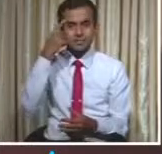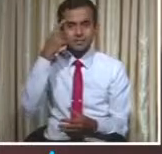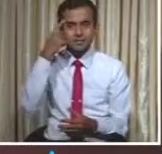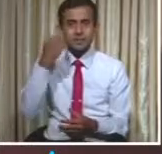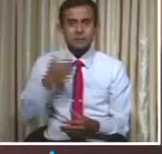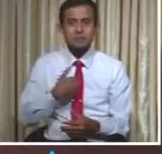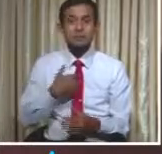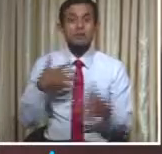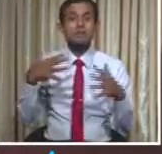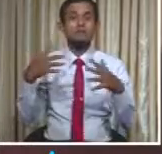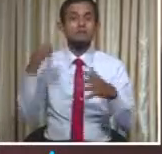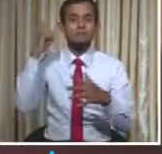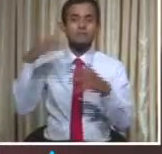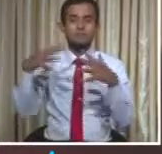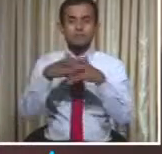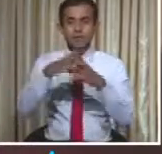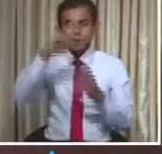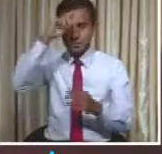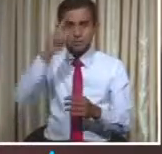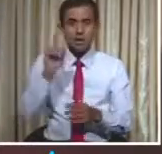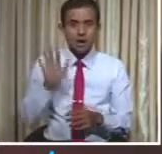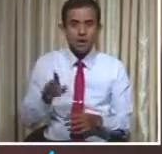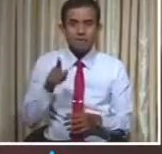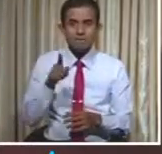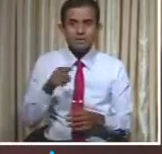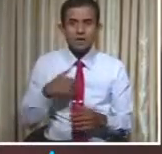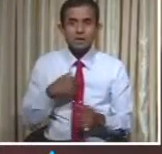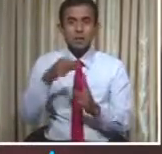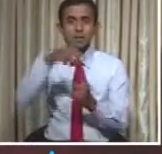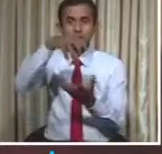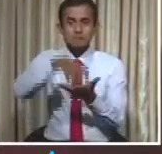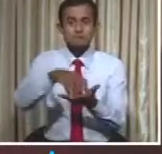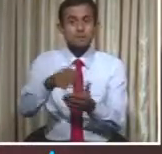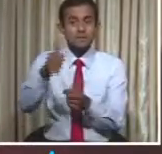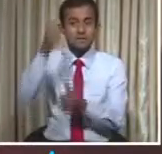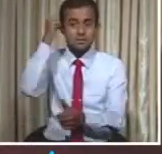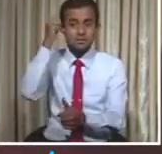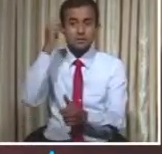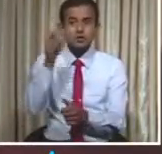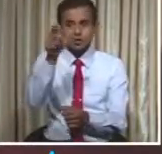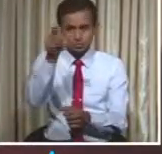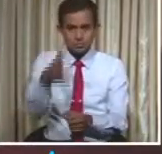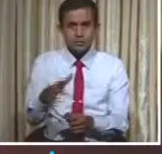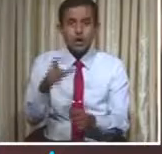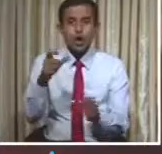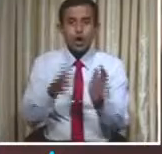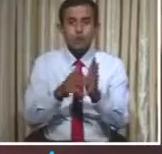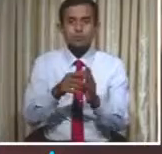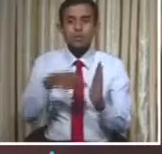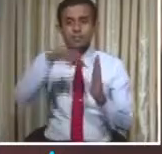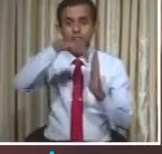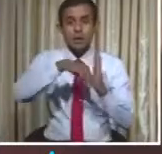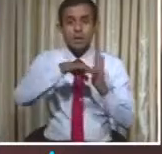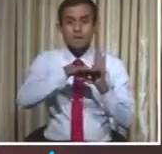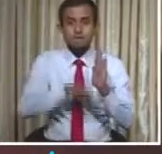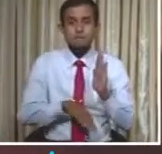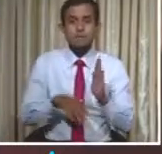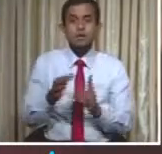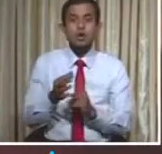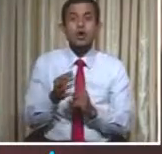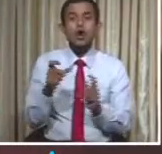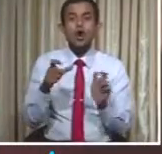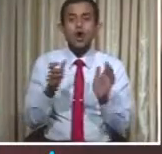මමත් වීරසුමන වීරසිංහ මන්ත්‍රීතුමා මේ සභාවේ ඉන්නවා නම් අපි පළාත් සභාවේ ඉන්න කාලේ ඔය ඔබතුමාලා හිටපු කොමසාරිස්තුමා දකුණු පළාතේ හිටපු